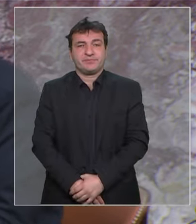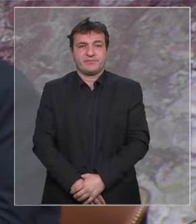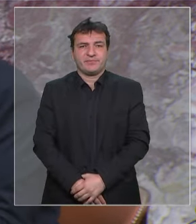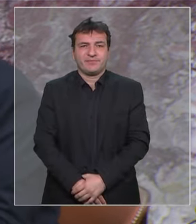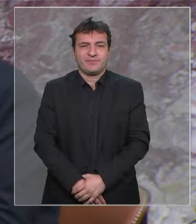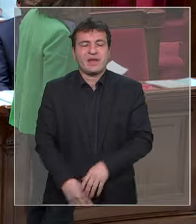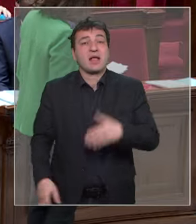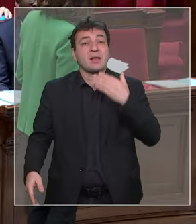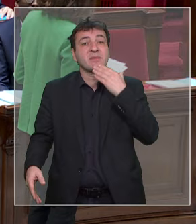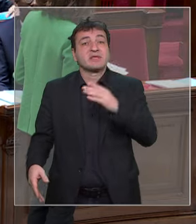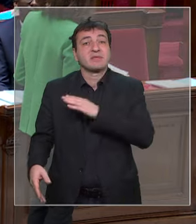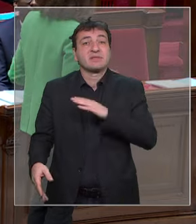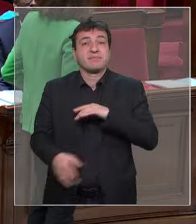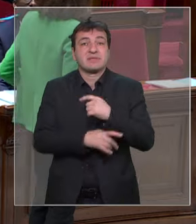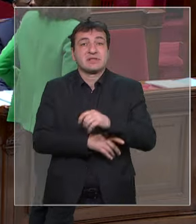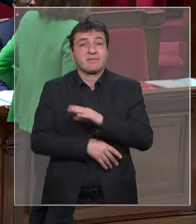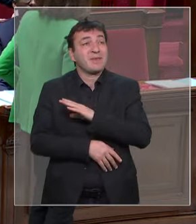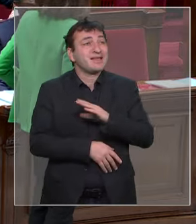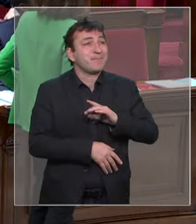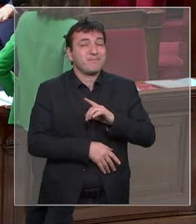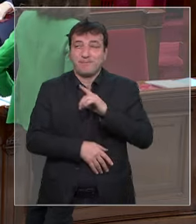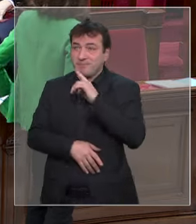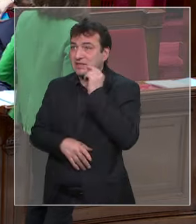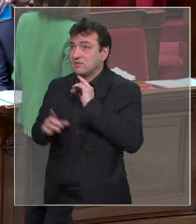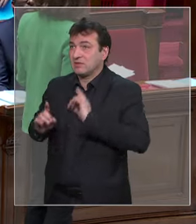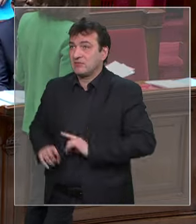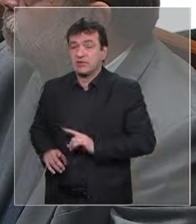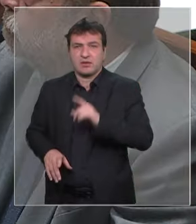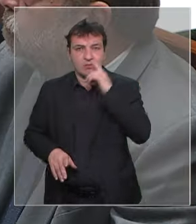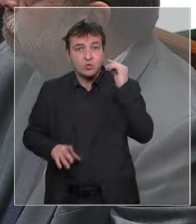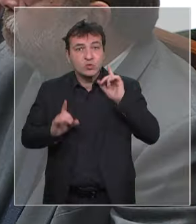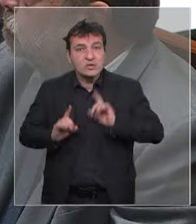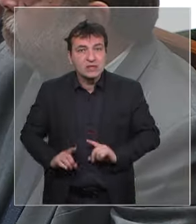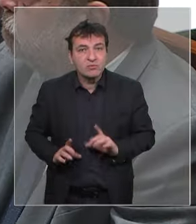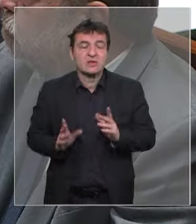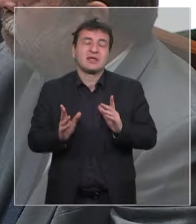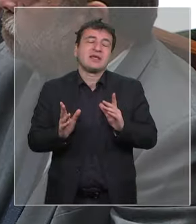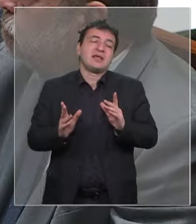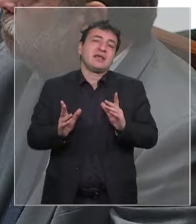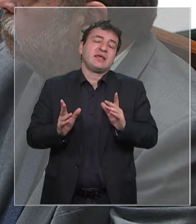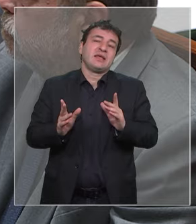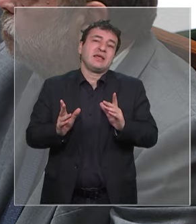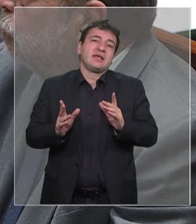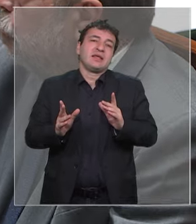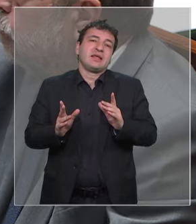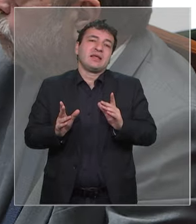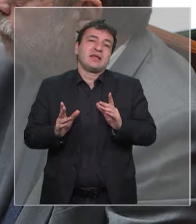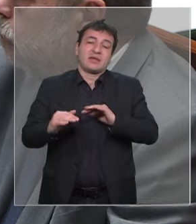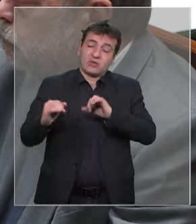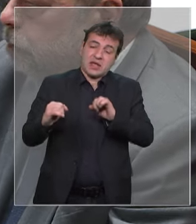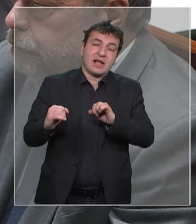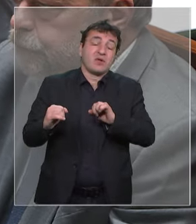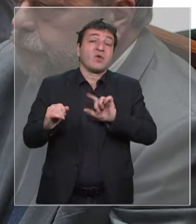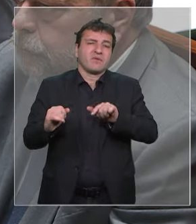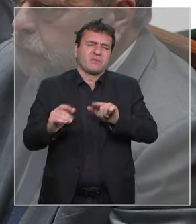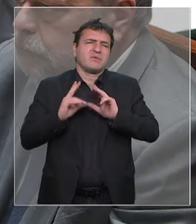Merci madame la présidente, mesdames et messieurs les députés, monsieur le député Giletti, permettez-moi peut-être de remettre cet accord dans un peu